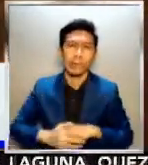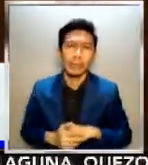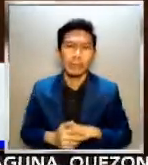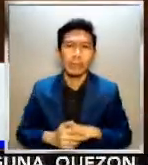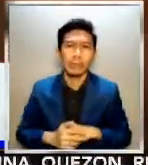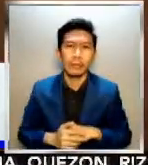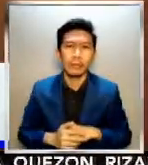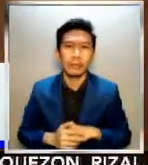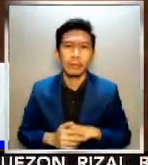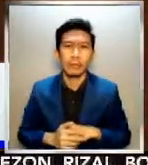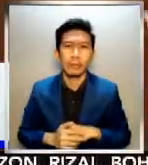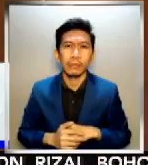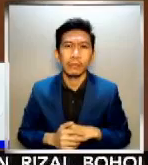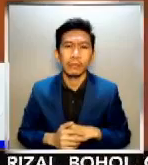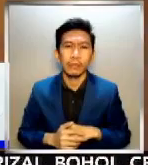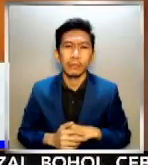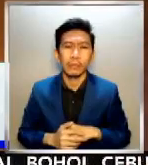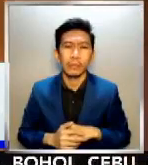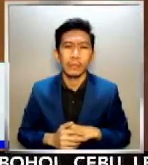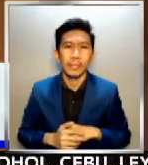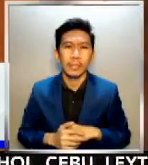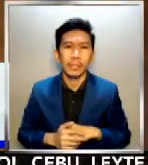Babanat!